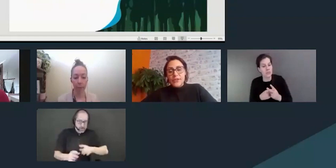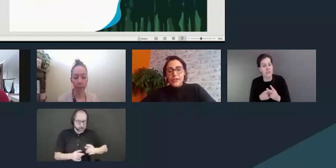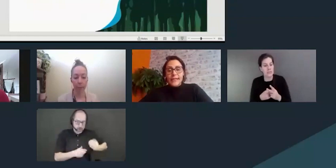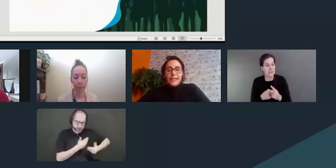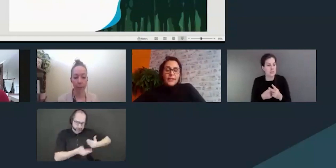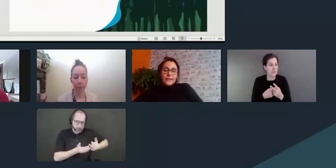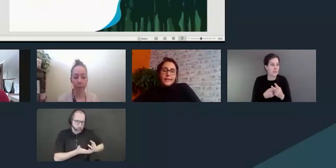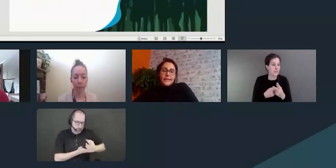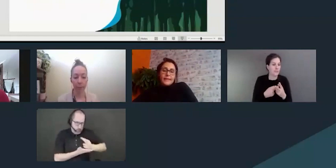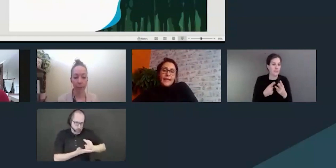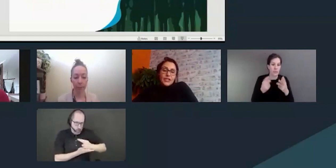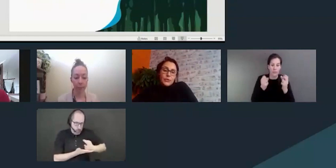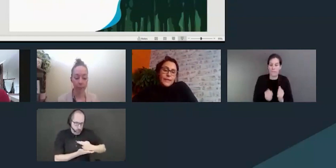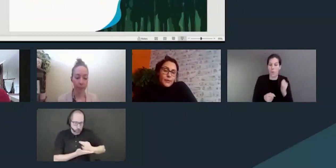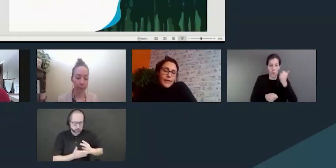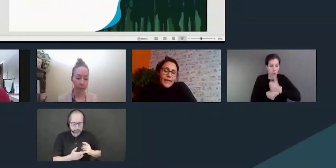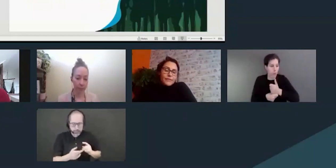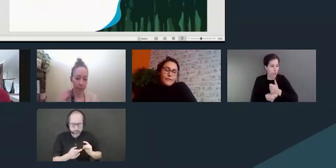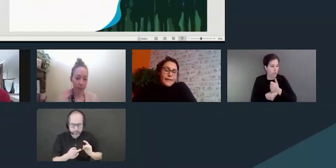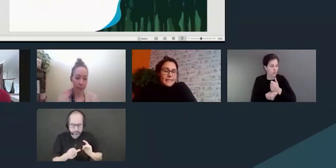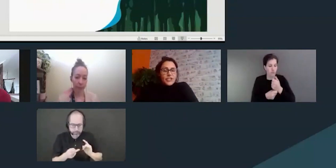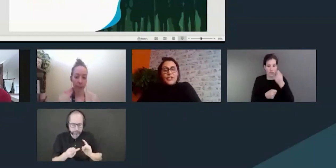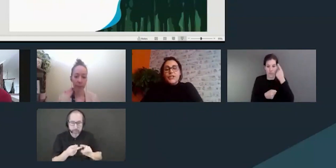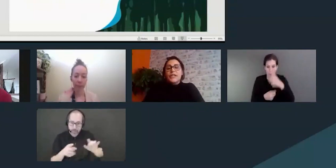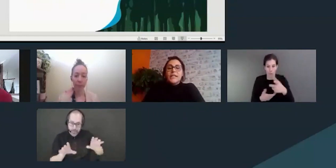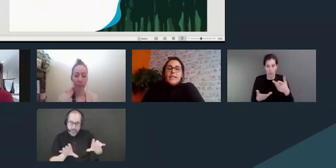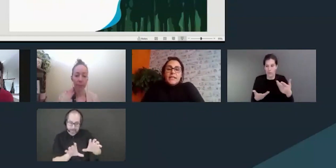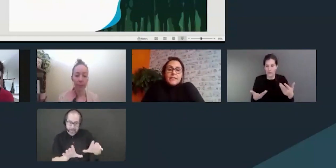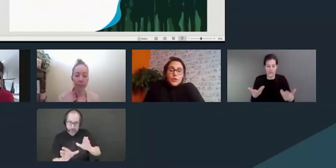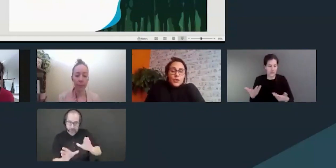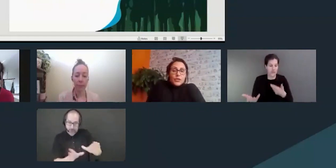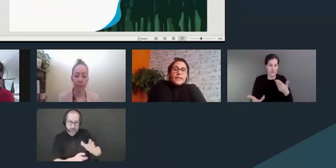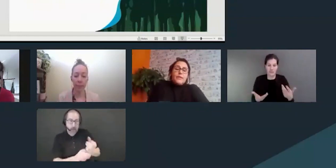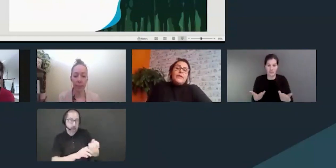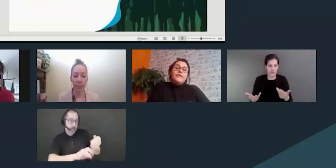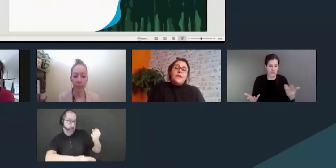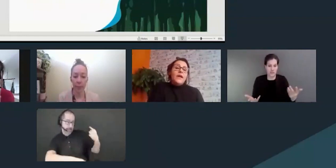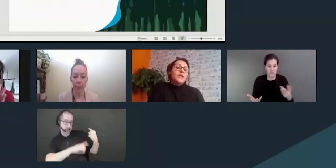On doit s'assurer que les plans d'action sur lesquels nous avons travaillé, qu'on a élaborés,